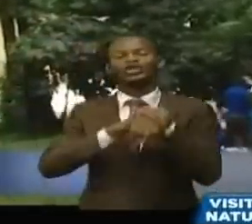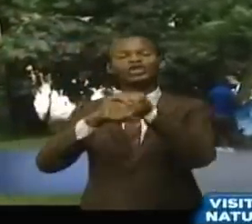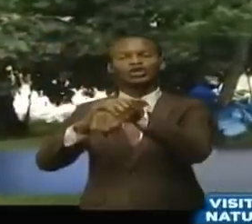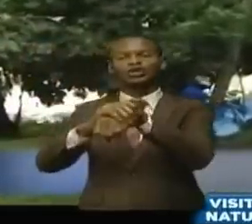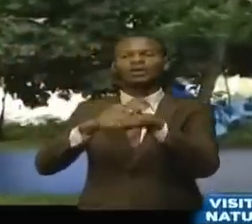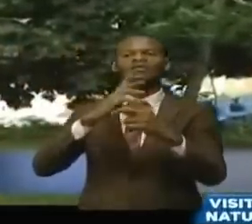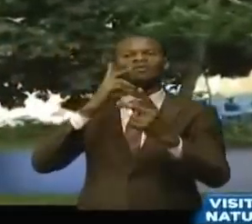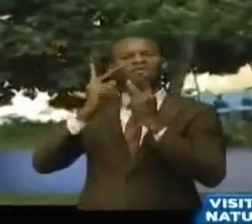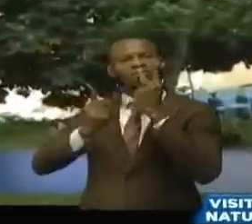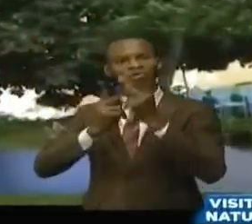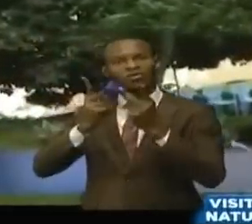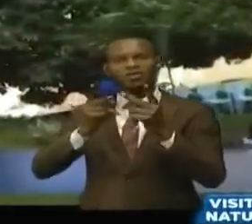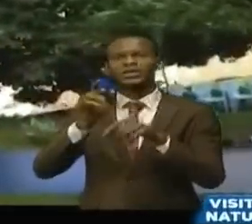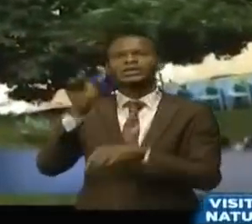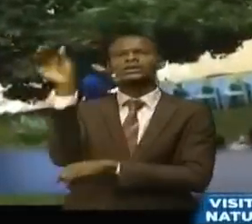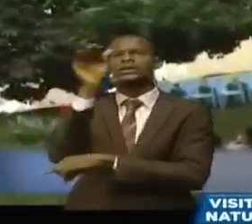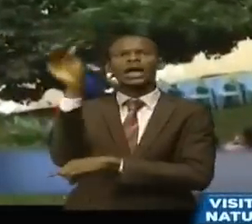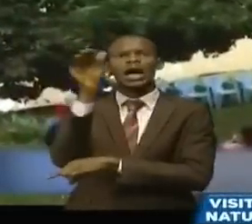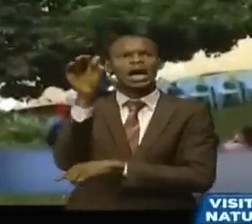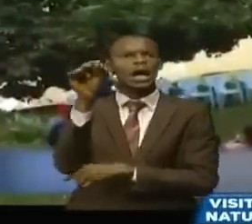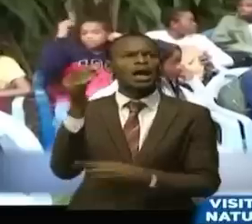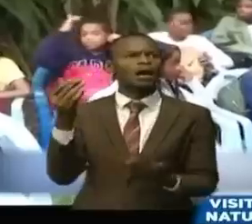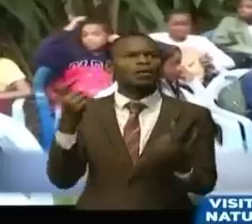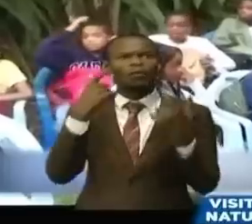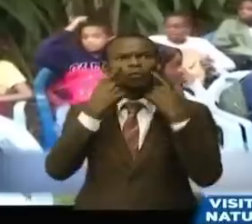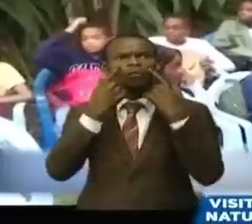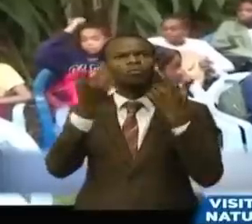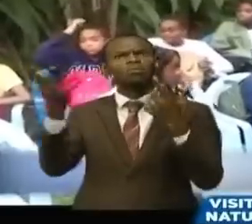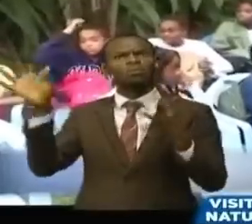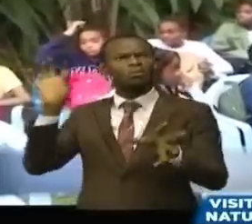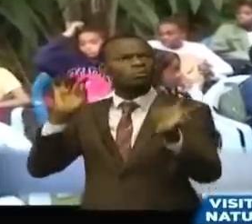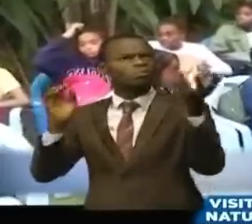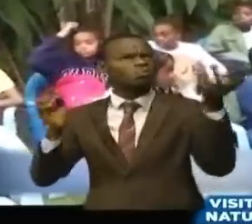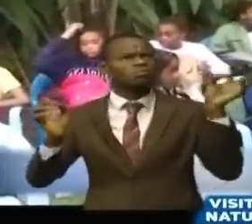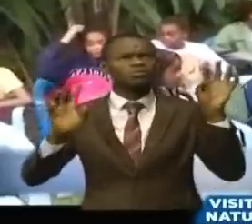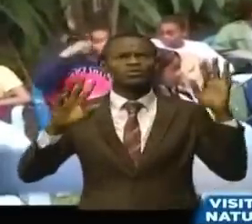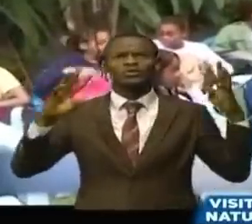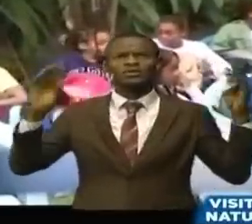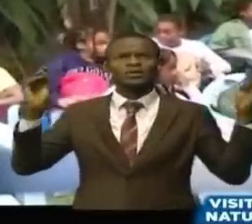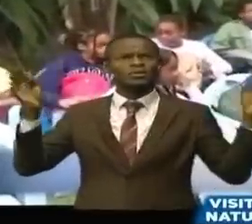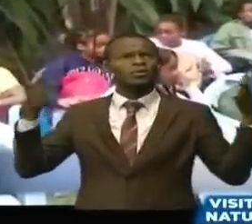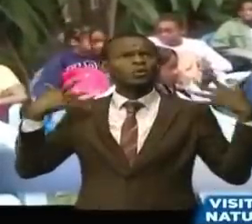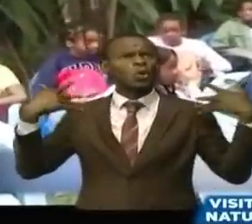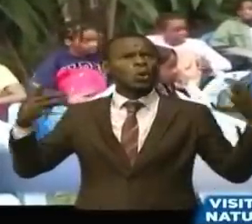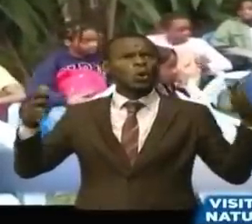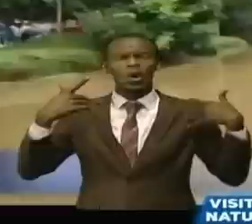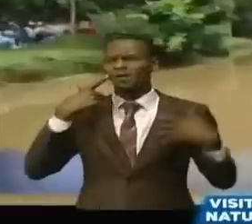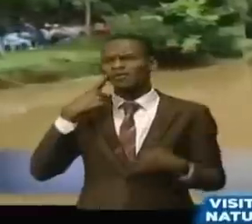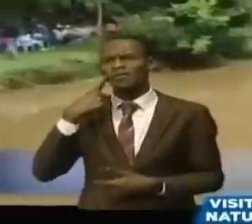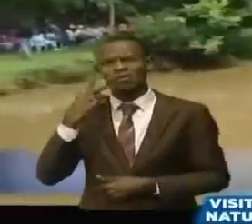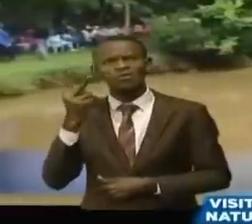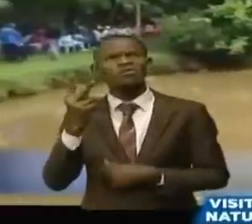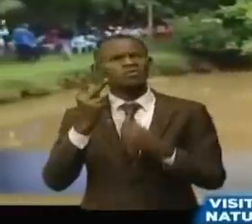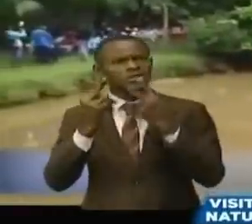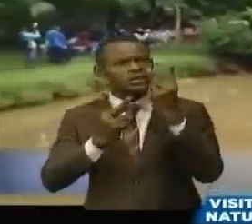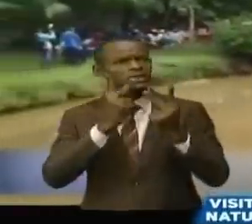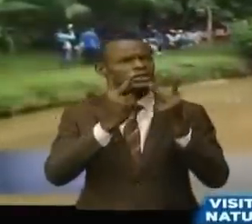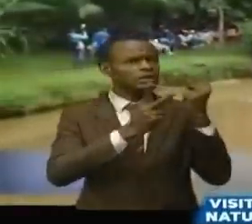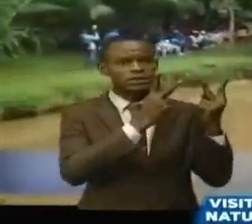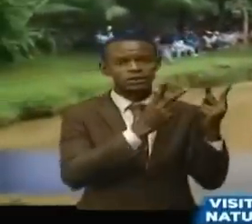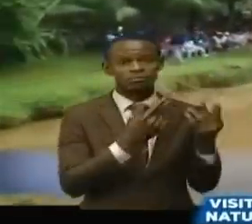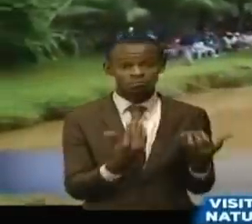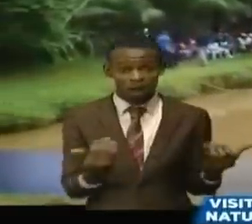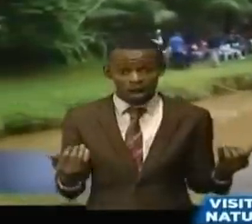théorie et la pratique. L'initiative de cette école, en partenariat avec la coopérative agricole Bilanga Yabetu, a permis à ses apprenants